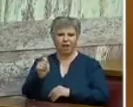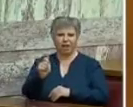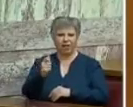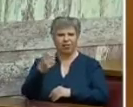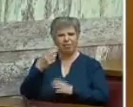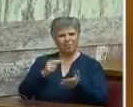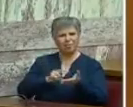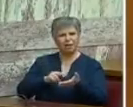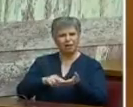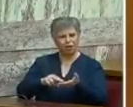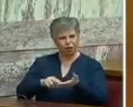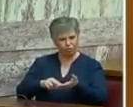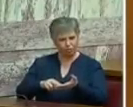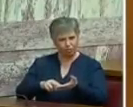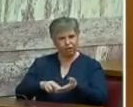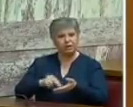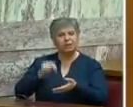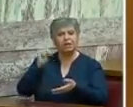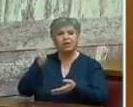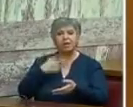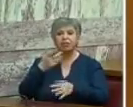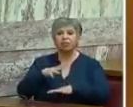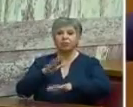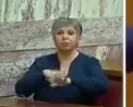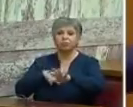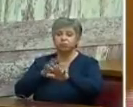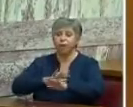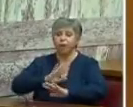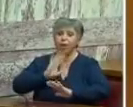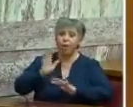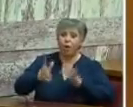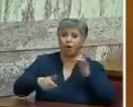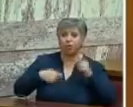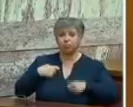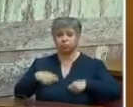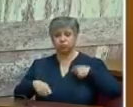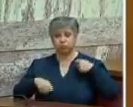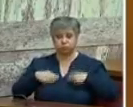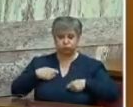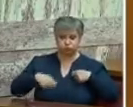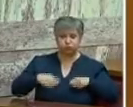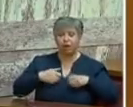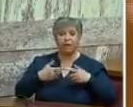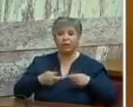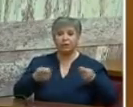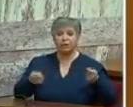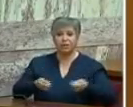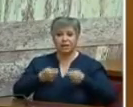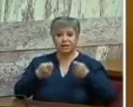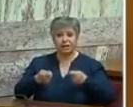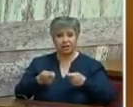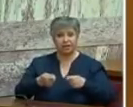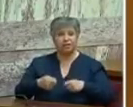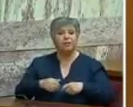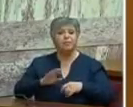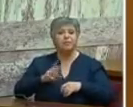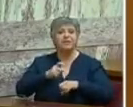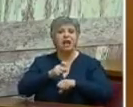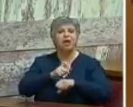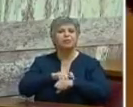κεντάλα μεσημέρι και τον Αύγουστο θα κλαίτε μαύρο δάκρυ όταν θα γίνει αυτό, έτσι. Και τώρα έχετε βγάλει τα